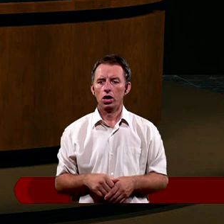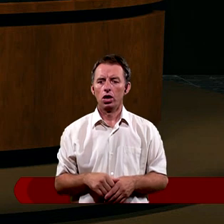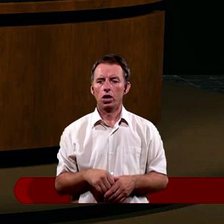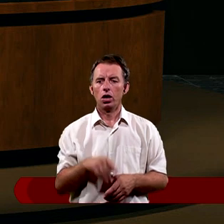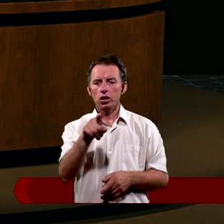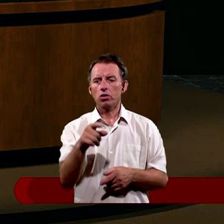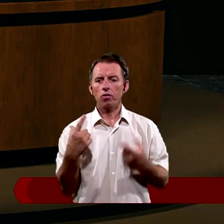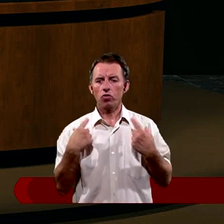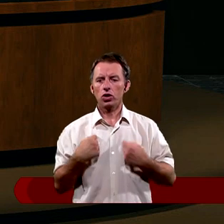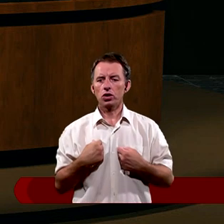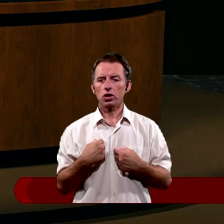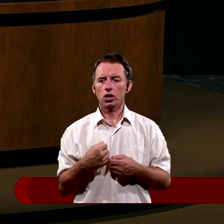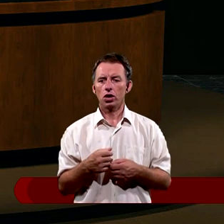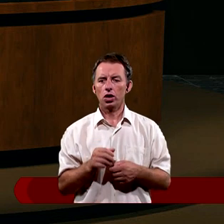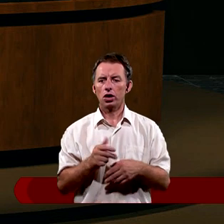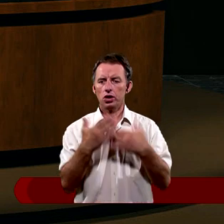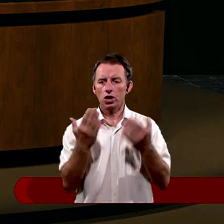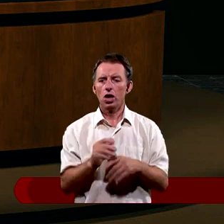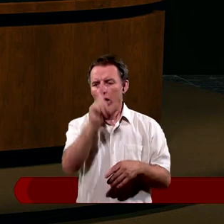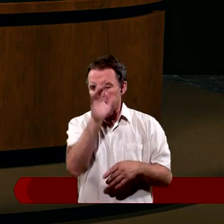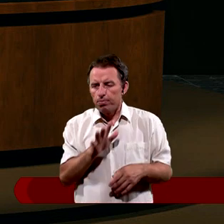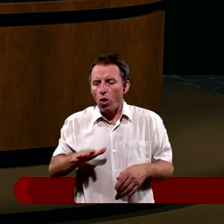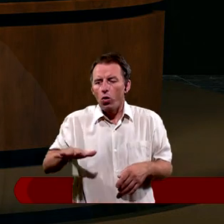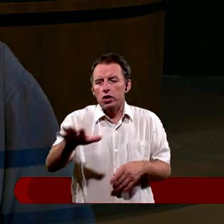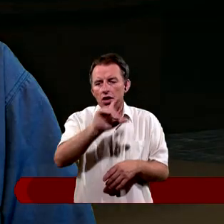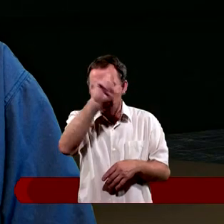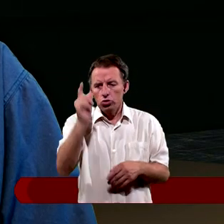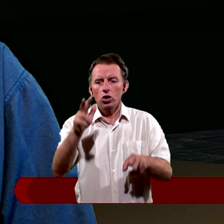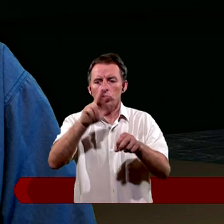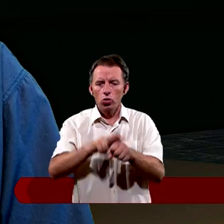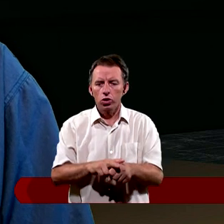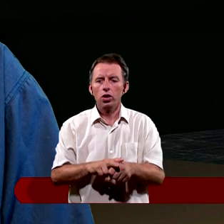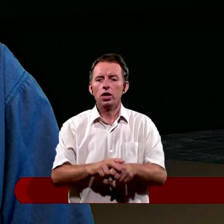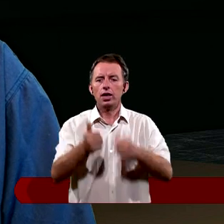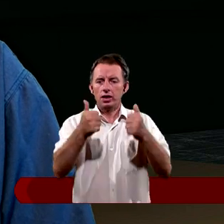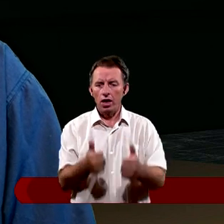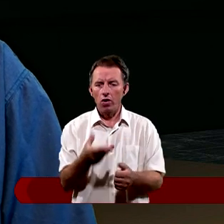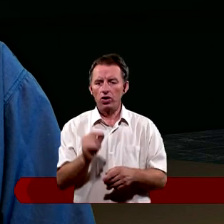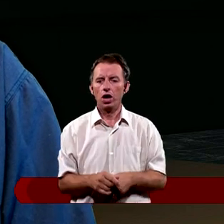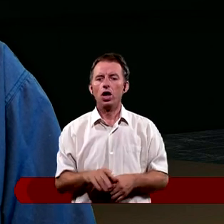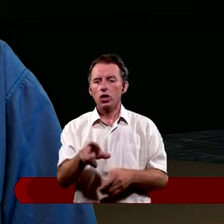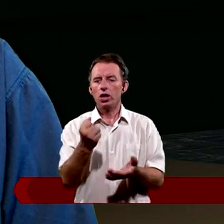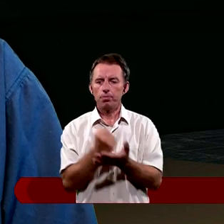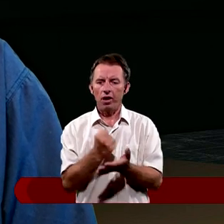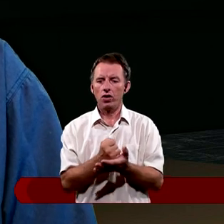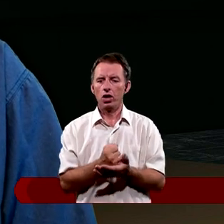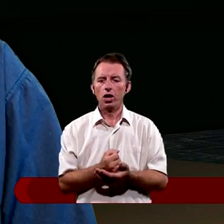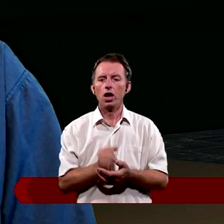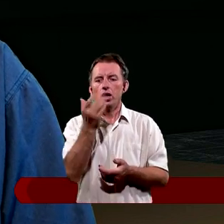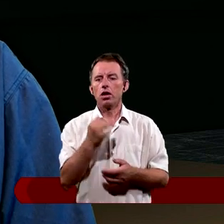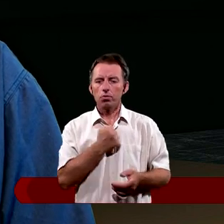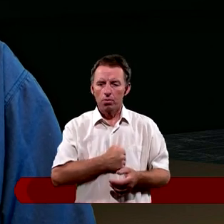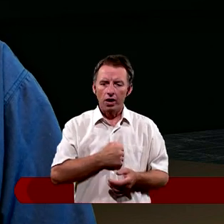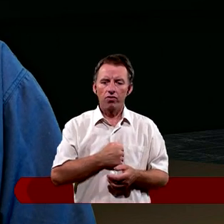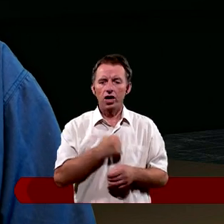wszelkie państwowości dotyczą przede wszystkim społeczeństw, czyli ludzi, którzy stanowią. To nie jest sprawa jakichś